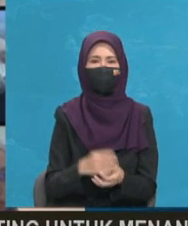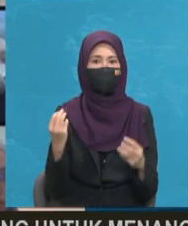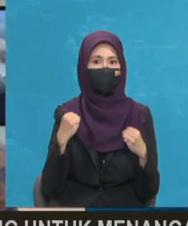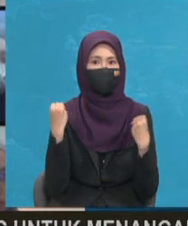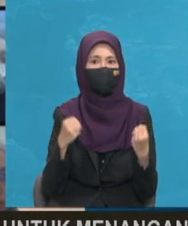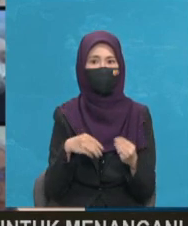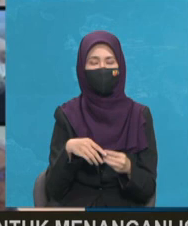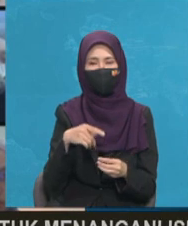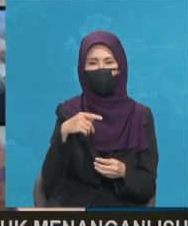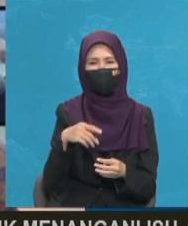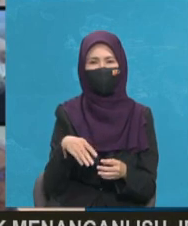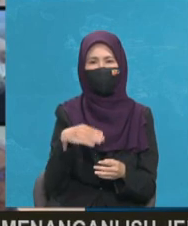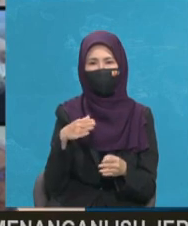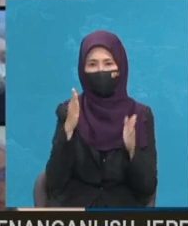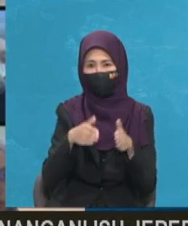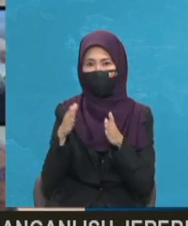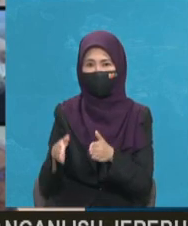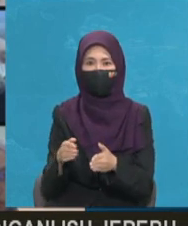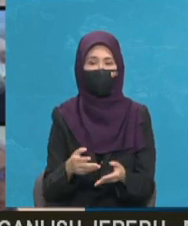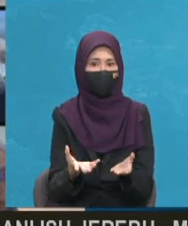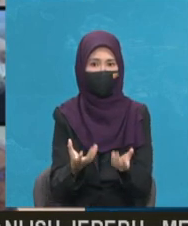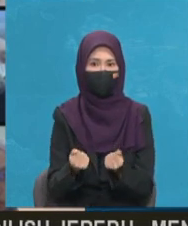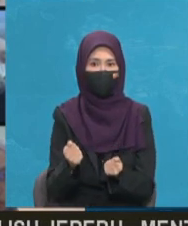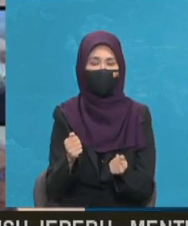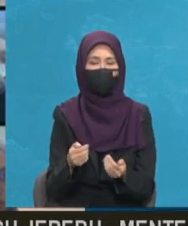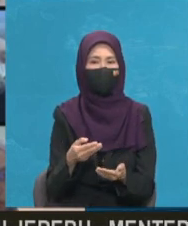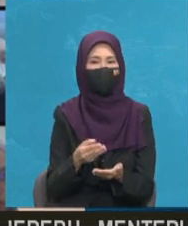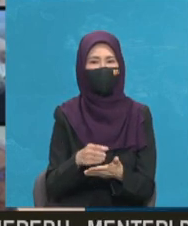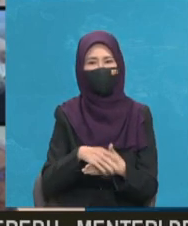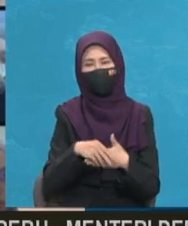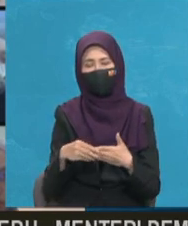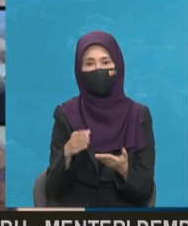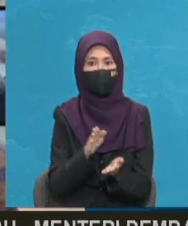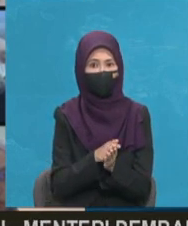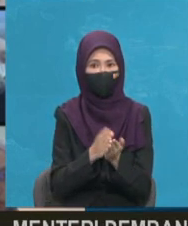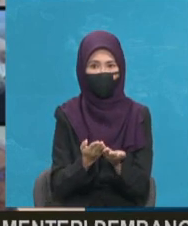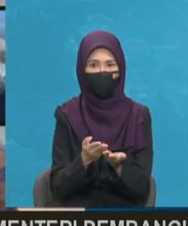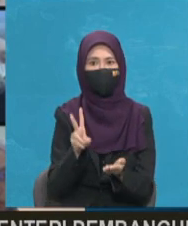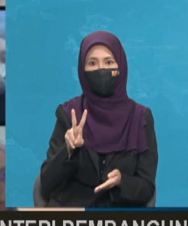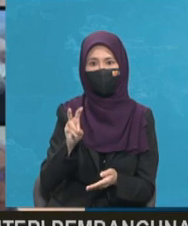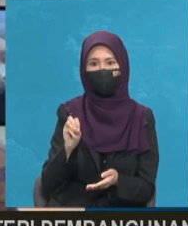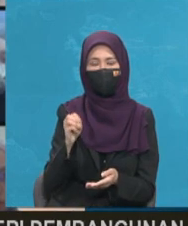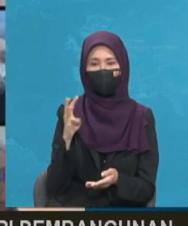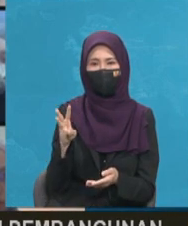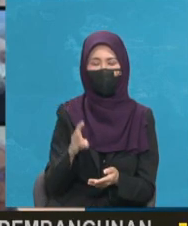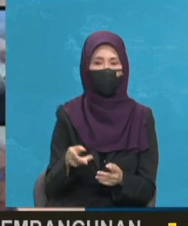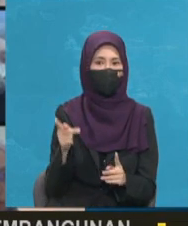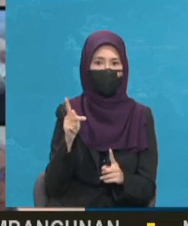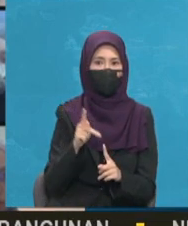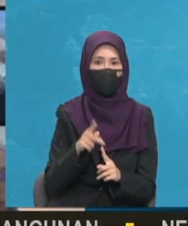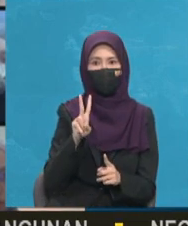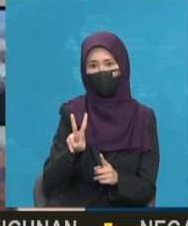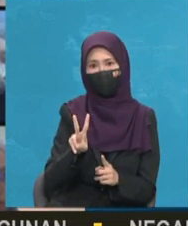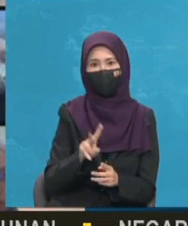atau ada damai ia berhasrat untuk membeli buku pipi di ketiga 2016 edisi kedua bolehlah menghubungi